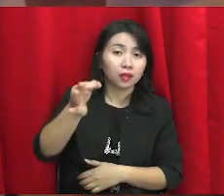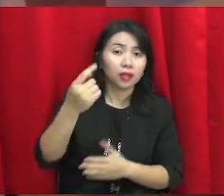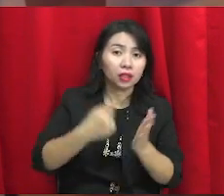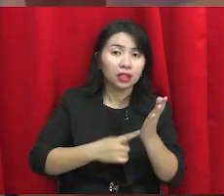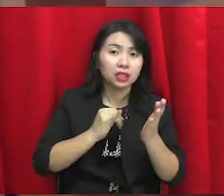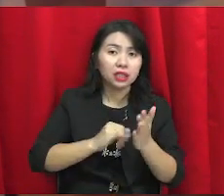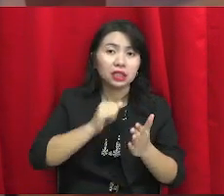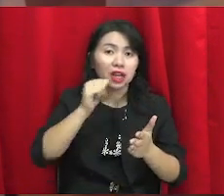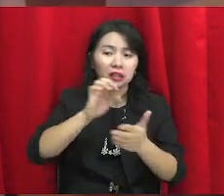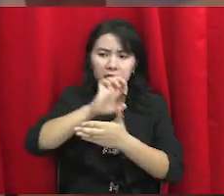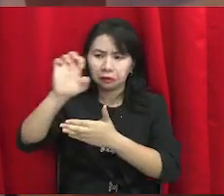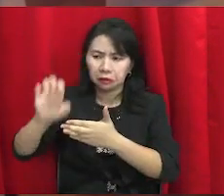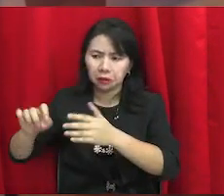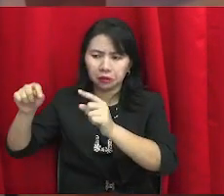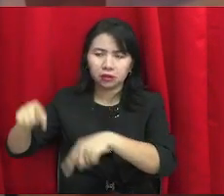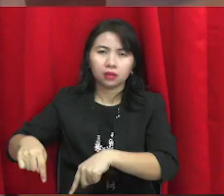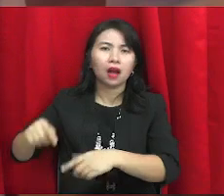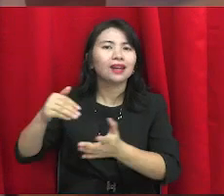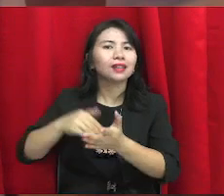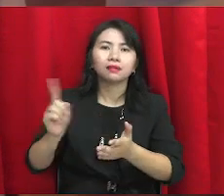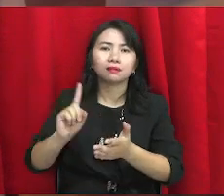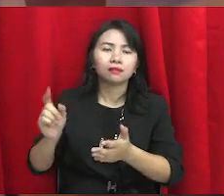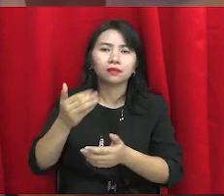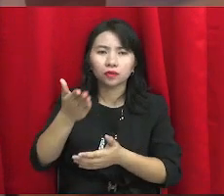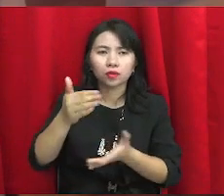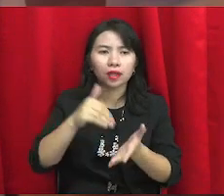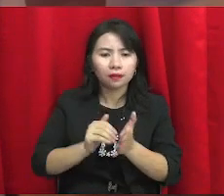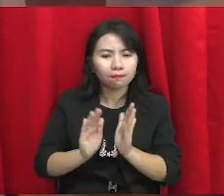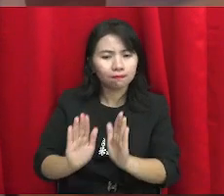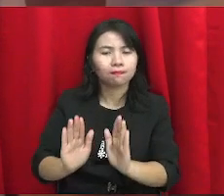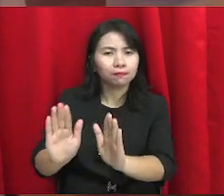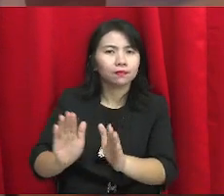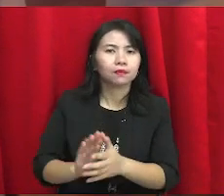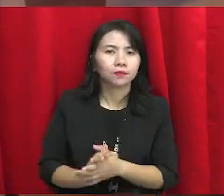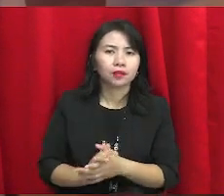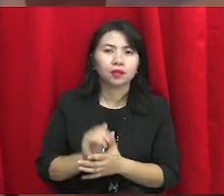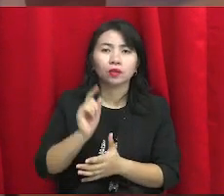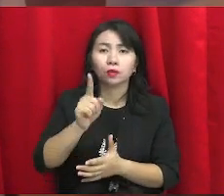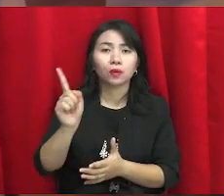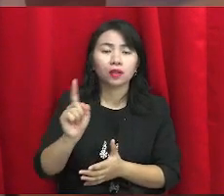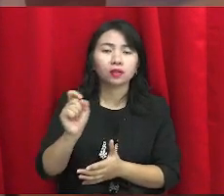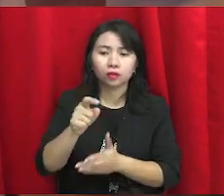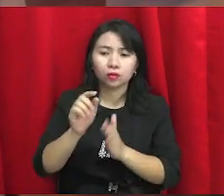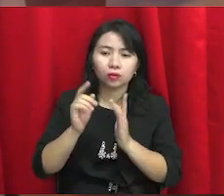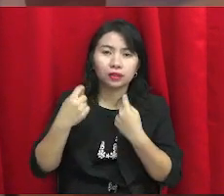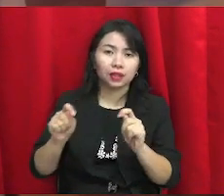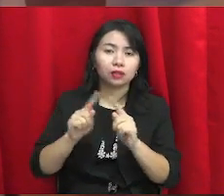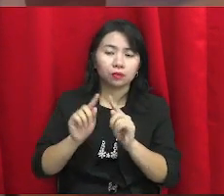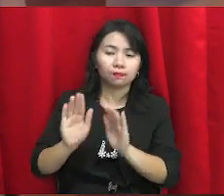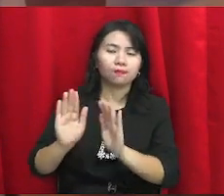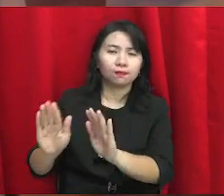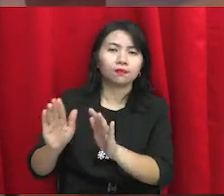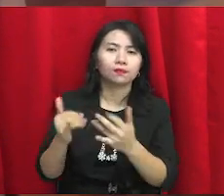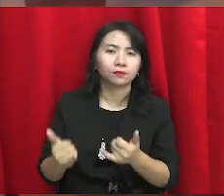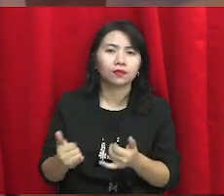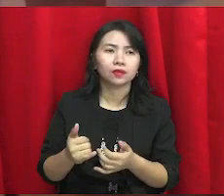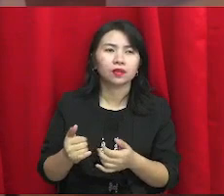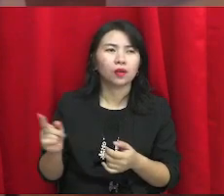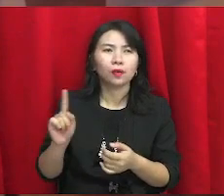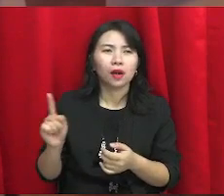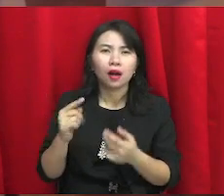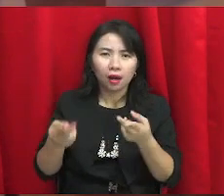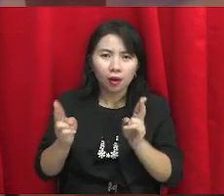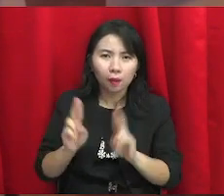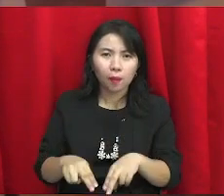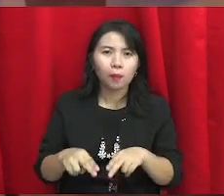Minsan kasi inaasikaso nyo lang at ipinipilit nyo na hindi nyo napapansin. Ang pinipilit nyo lang, yung mangyayari lang